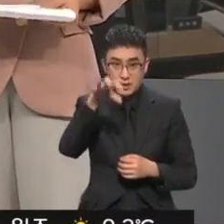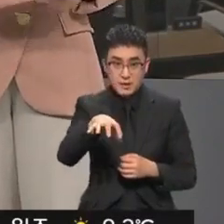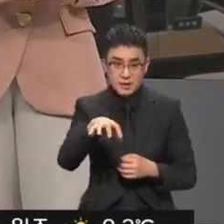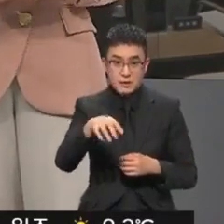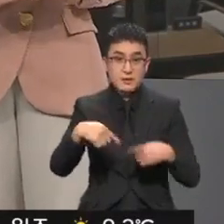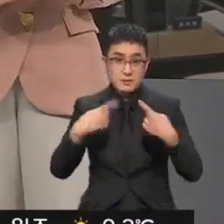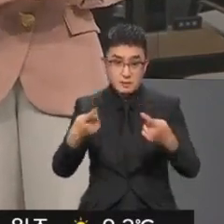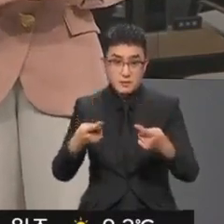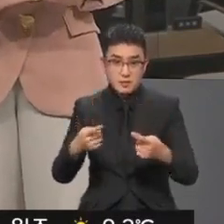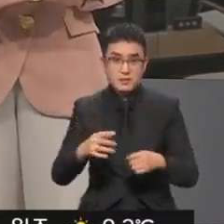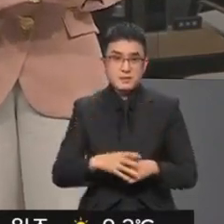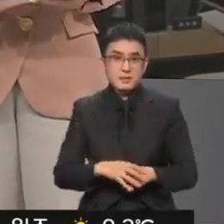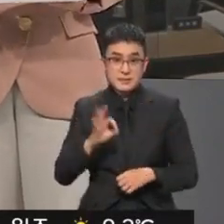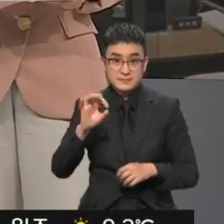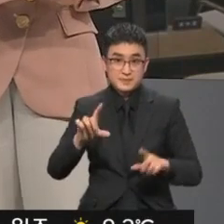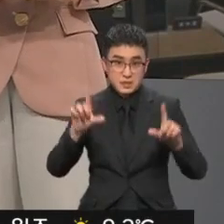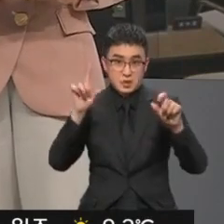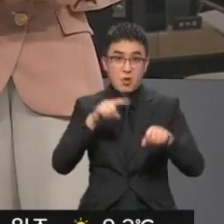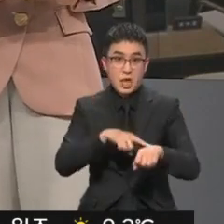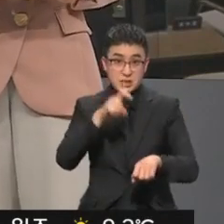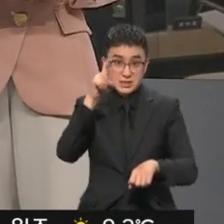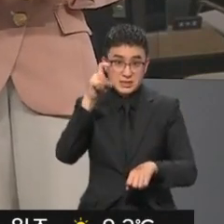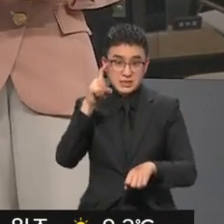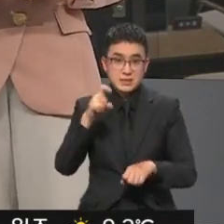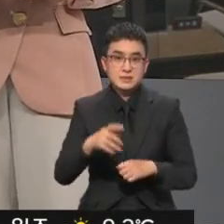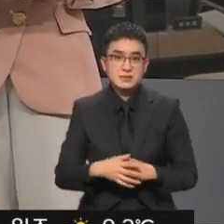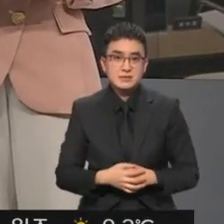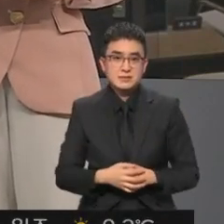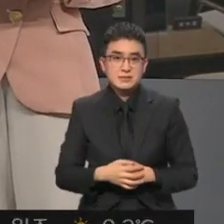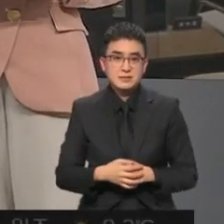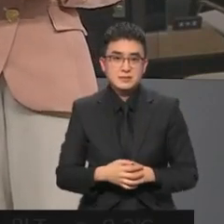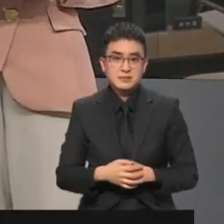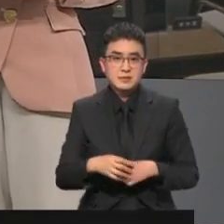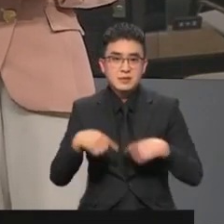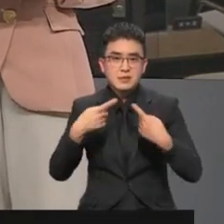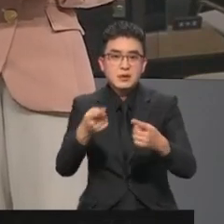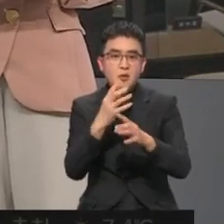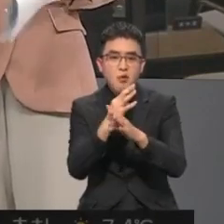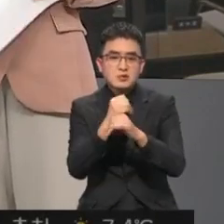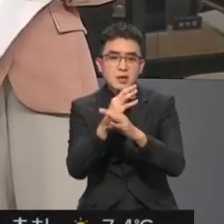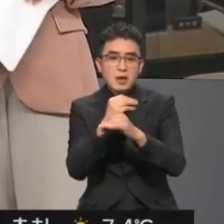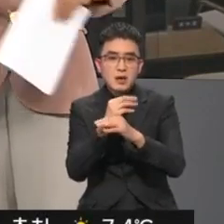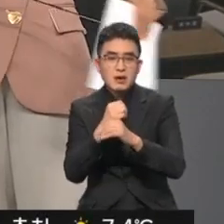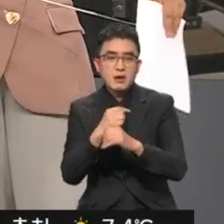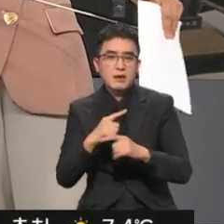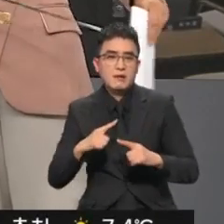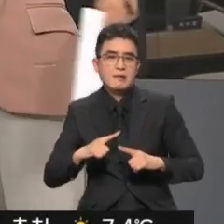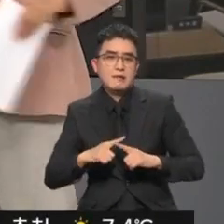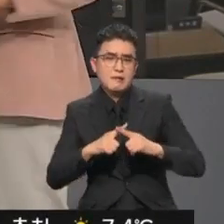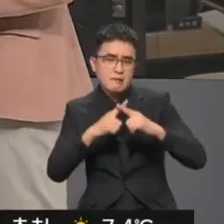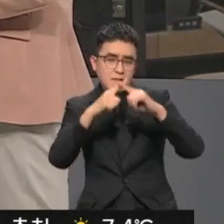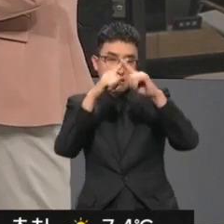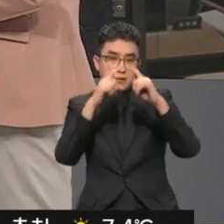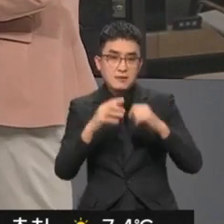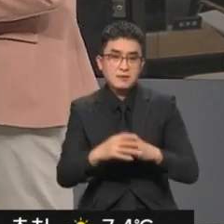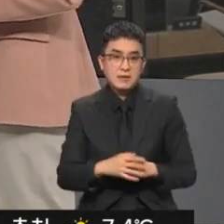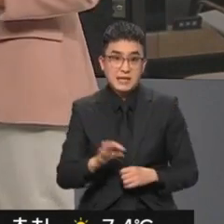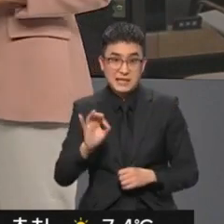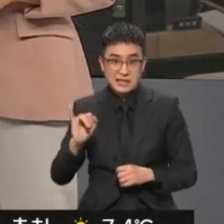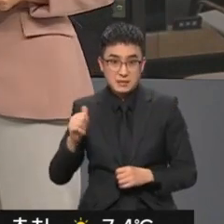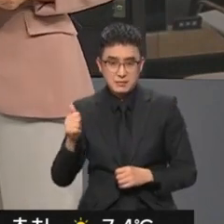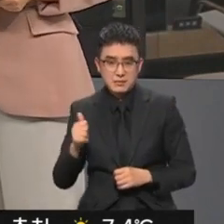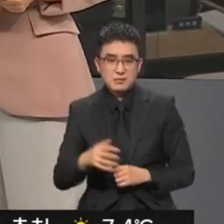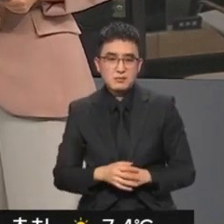밝혔습니다. 출석 일시를 조율하는 과정에서도 검찰과의 신경전이 계속됐는데요. 이 대표는 이렇게 주말에